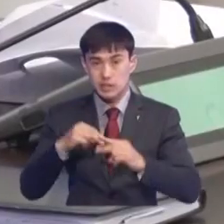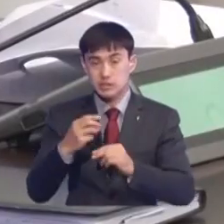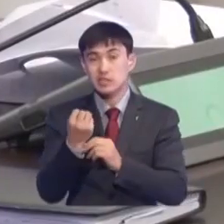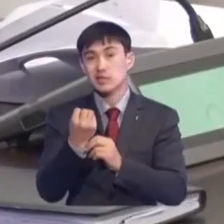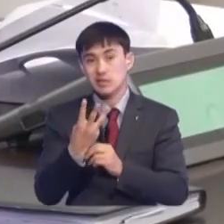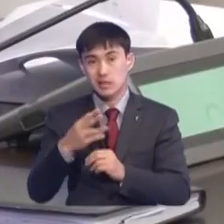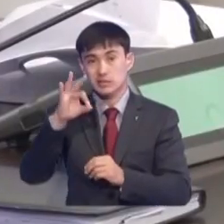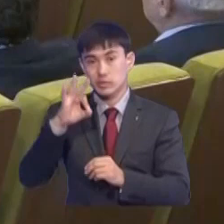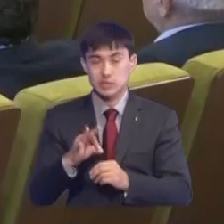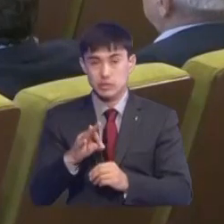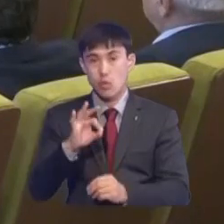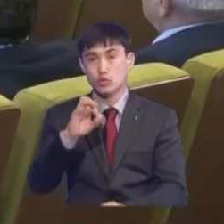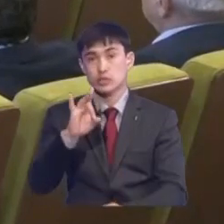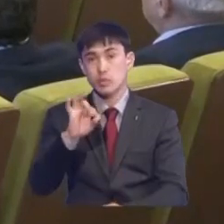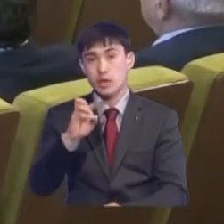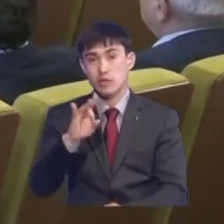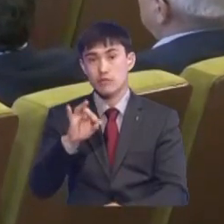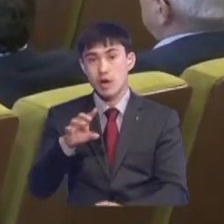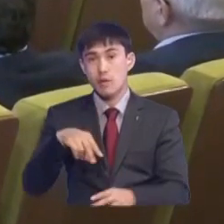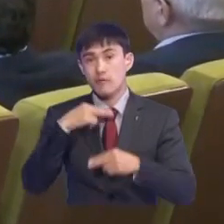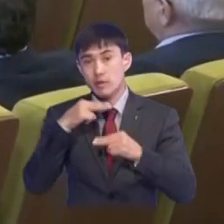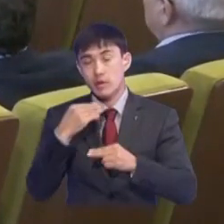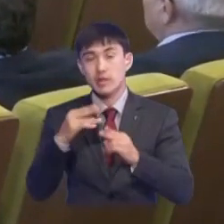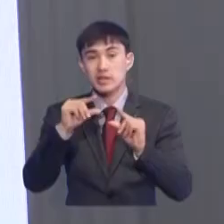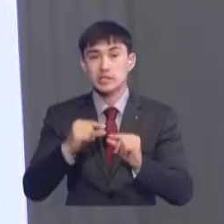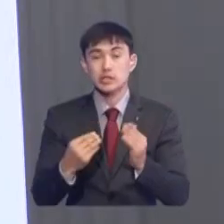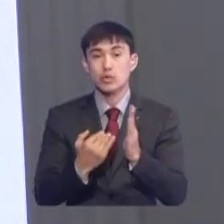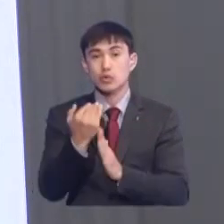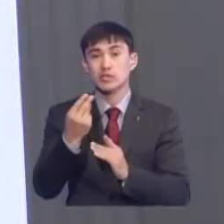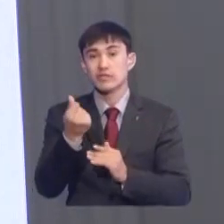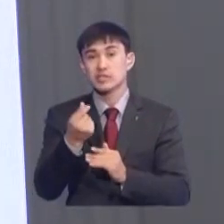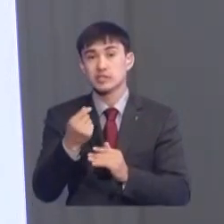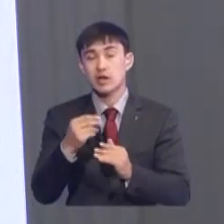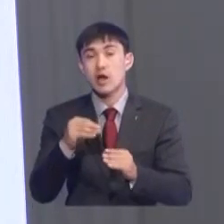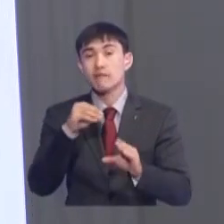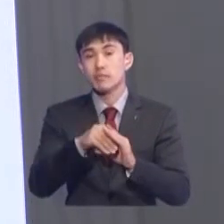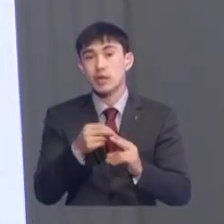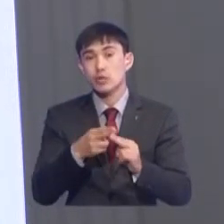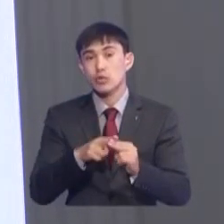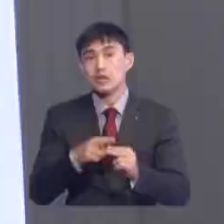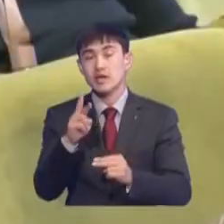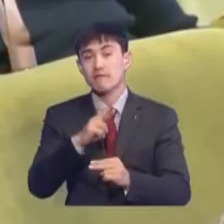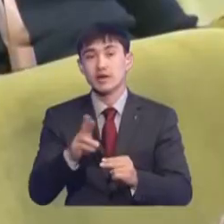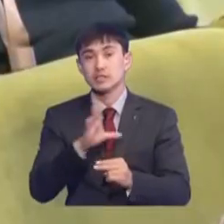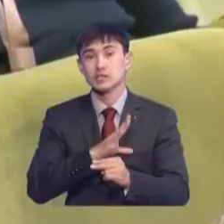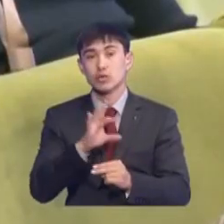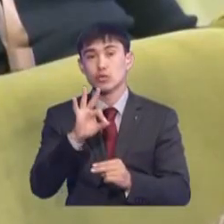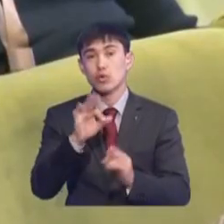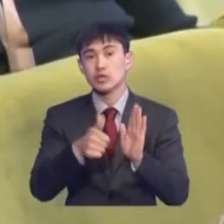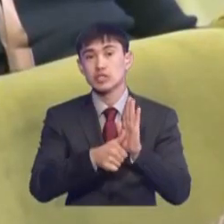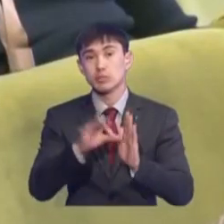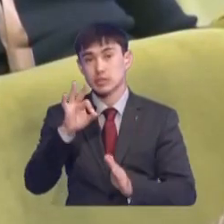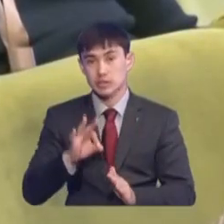строительство около 13 А ужас бектенов обратил внимание на низкий рост инвестиций в основной капитал который за январь составил всего